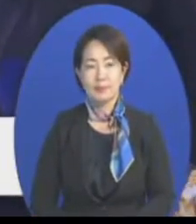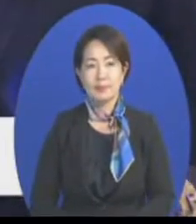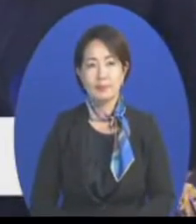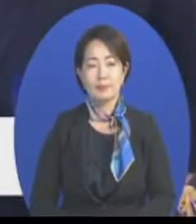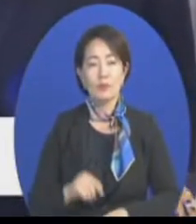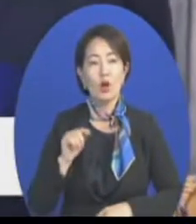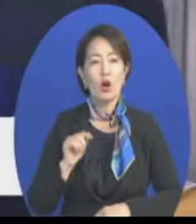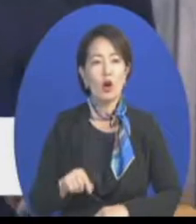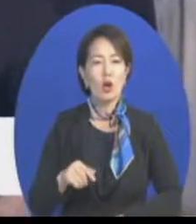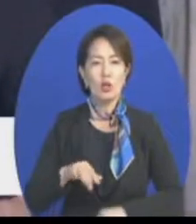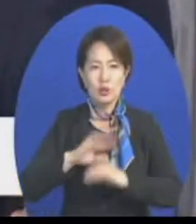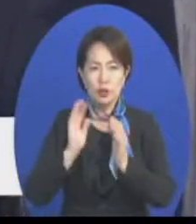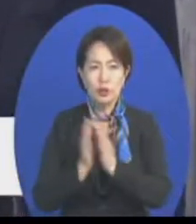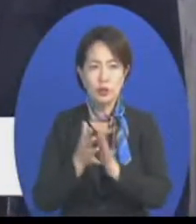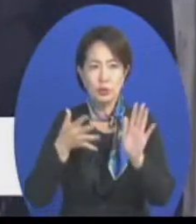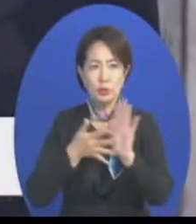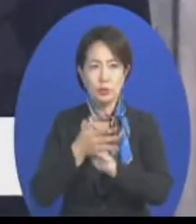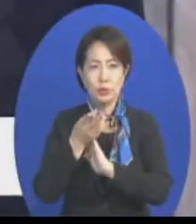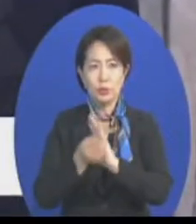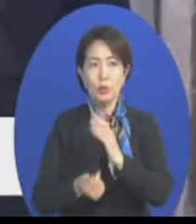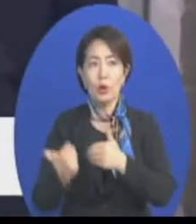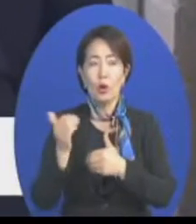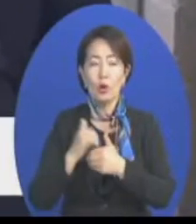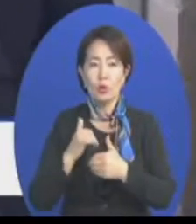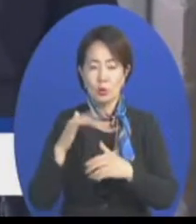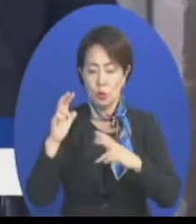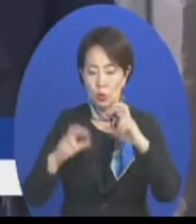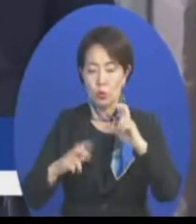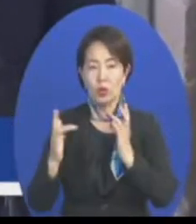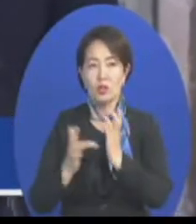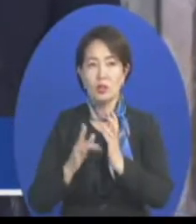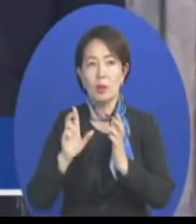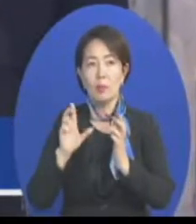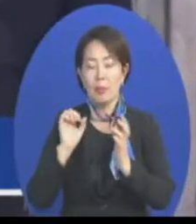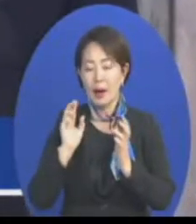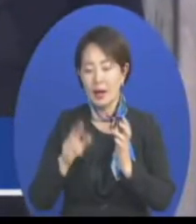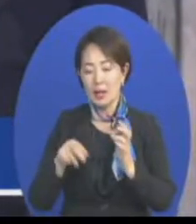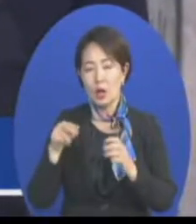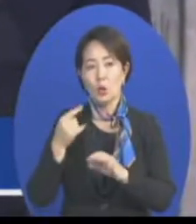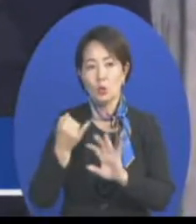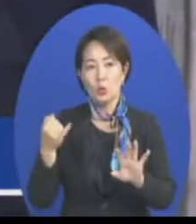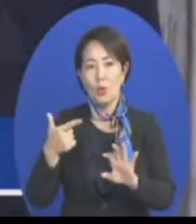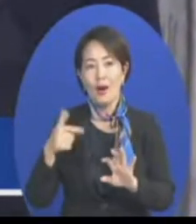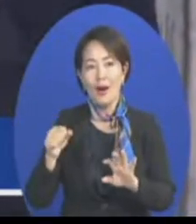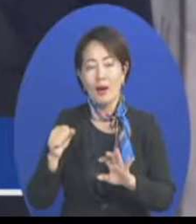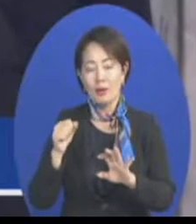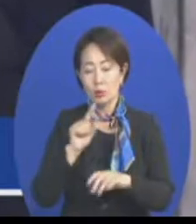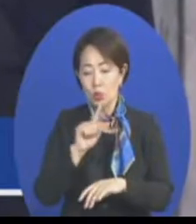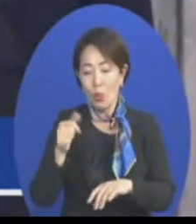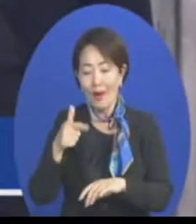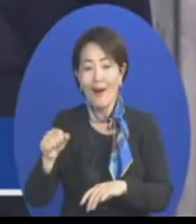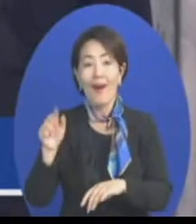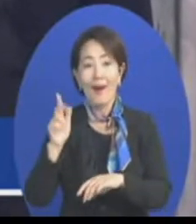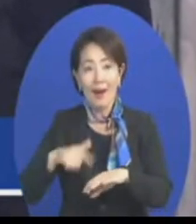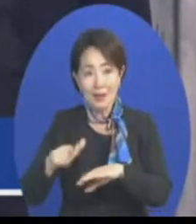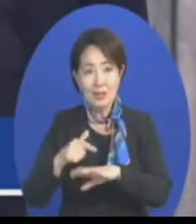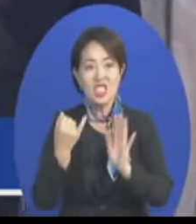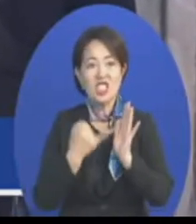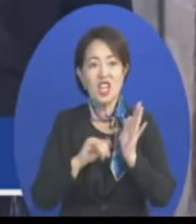А одоо нийт төсөл өртгөн болохоор үйлдвэр технологийн банк 100 гадрын болохоор 60 орчим тэрбум төгрөгөөр хийж байгаа.